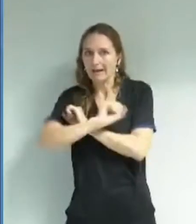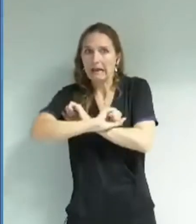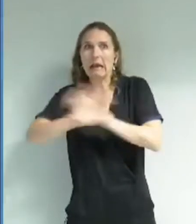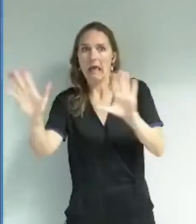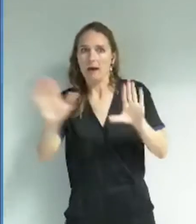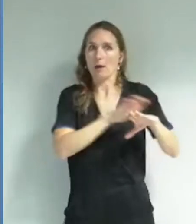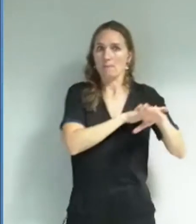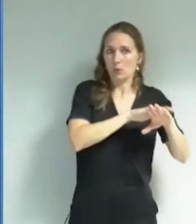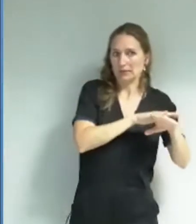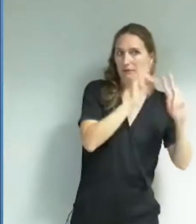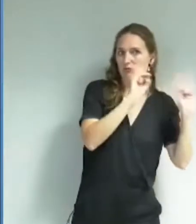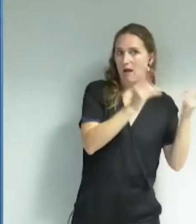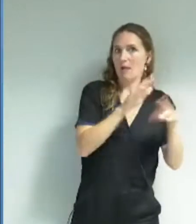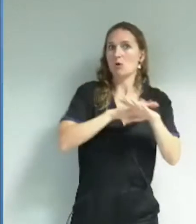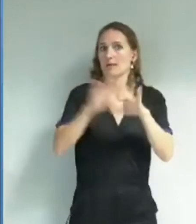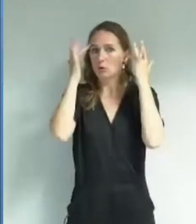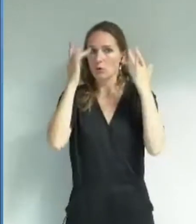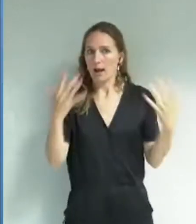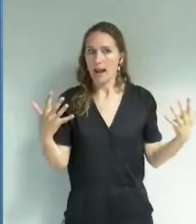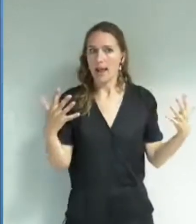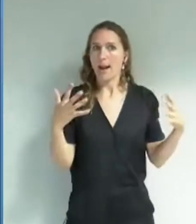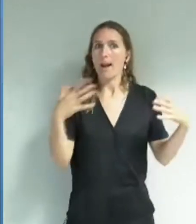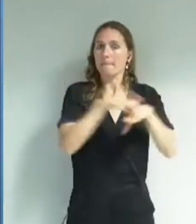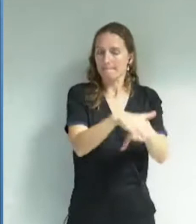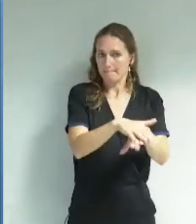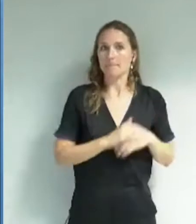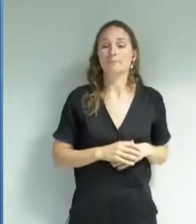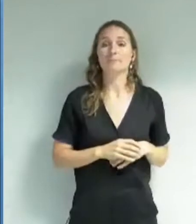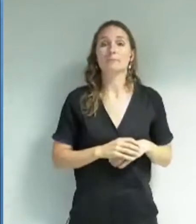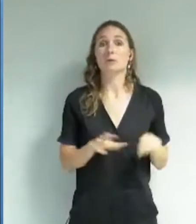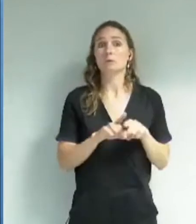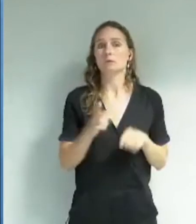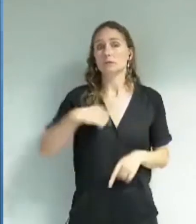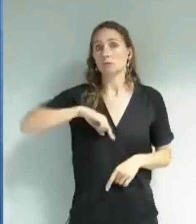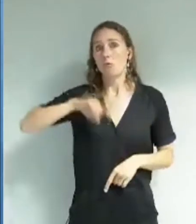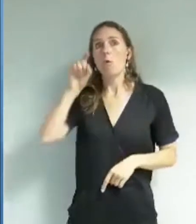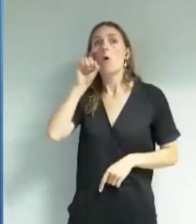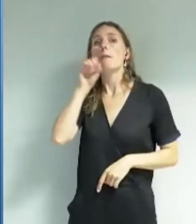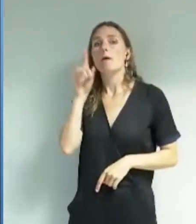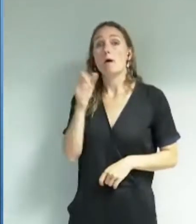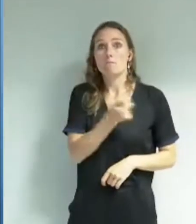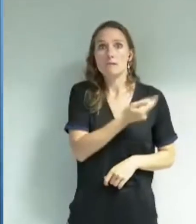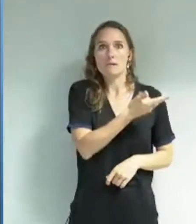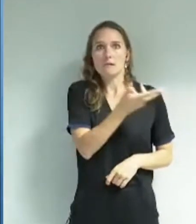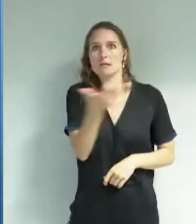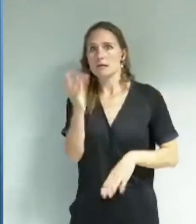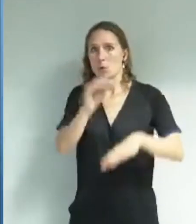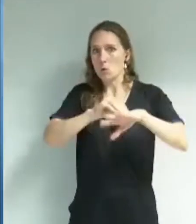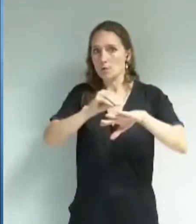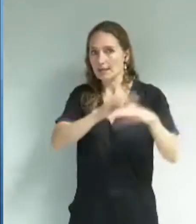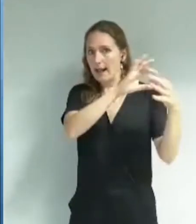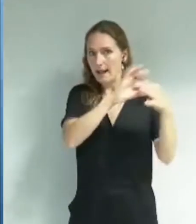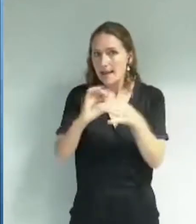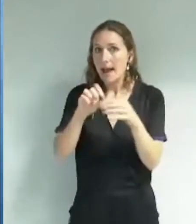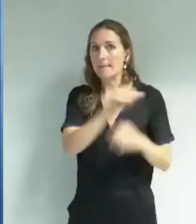On a noté que, enfin, j'ai remarqué que beaucoup, et ça a été souligné à la fin, de préconisations sont relatives à